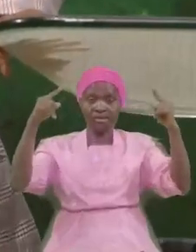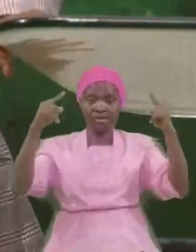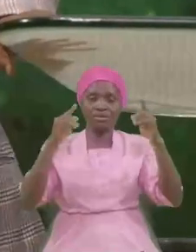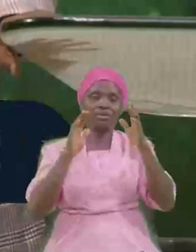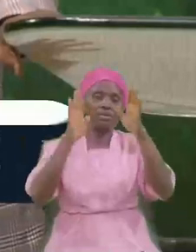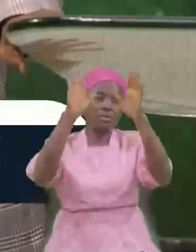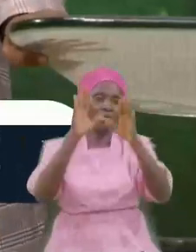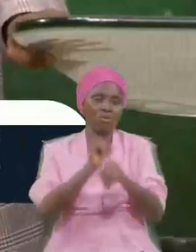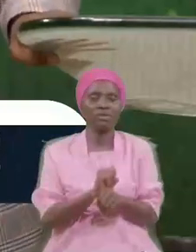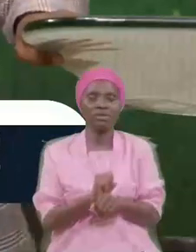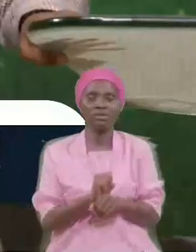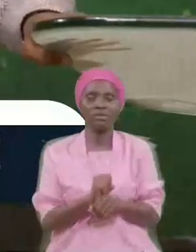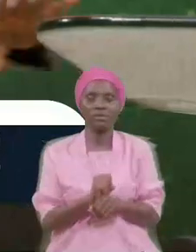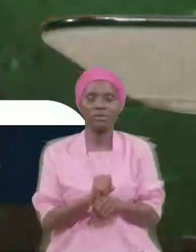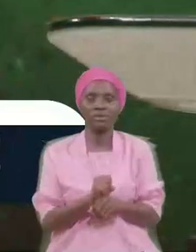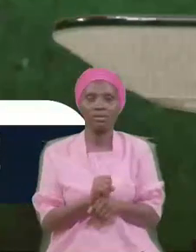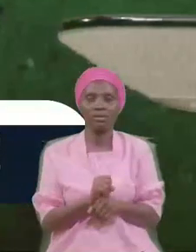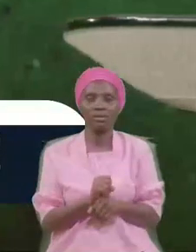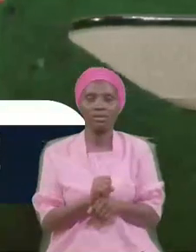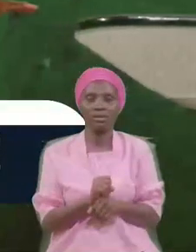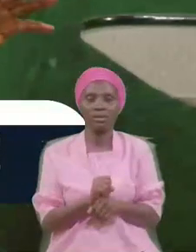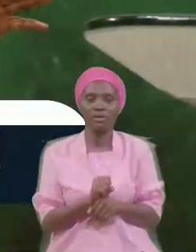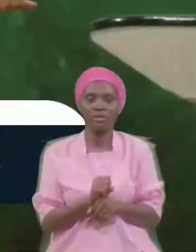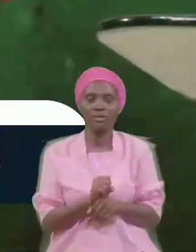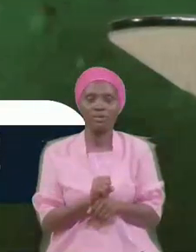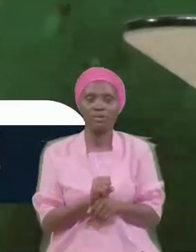14. Je lis le verset 3.